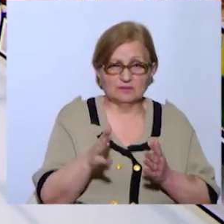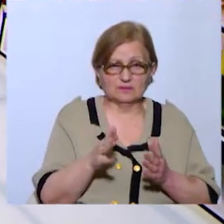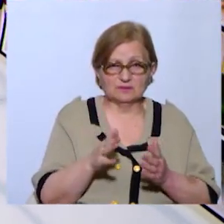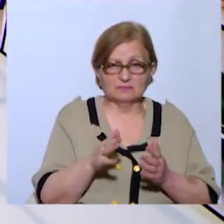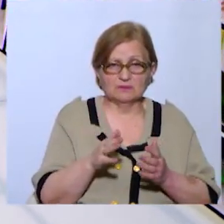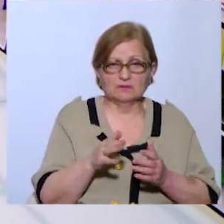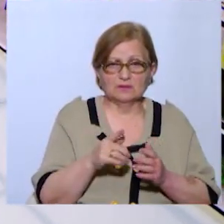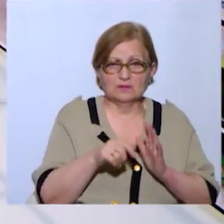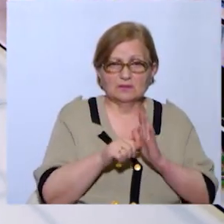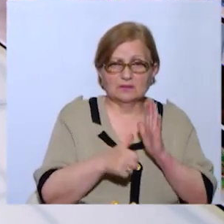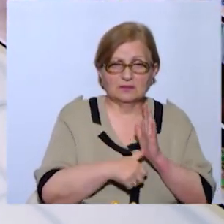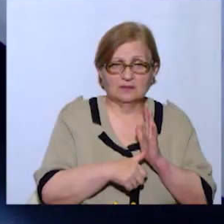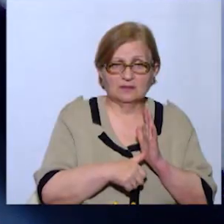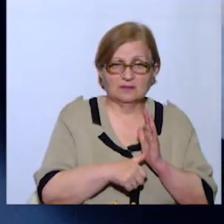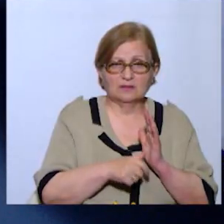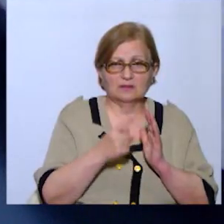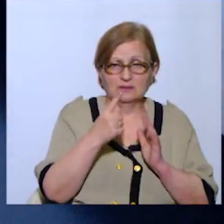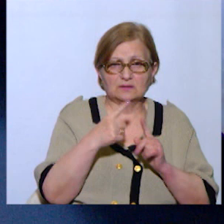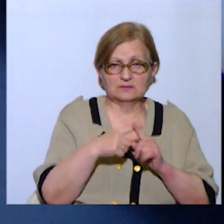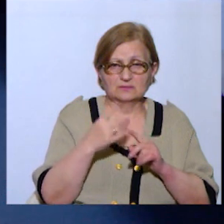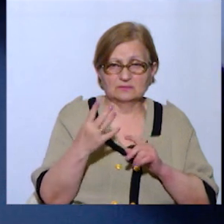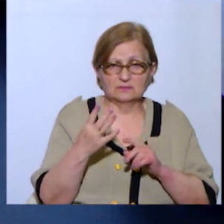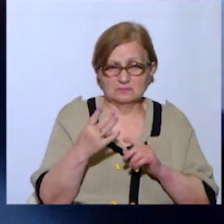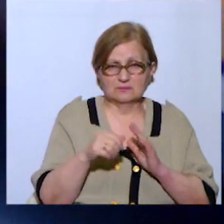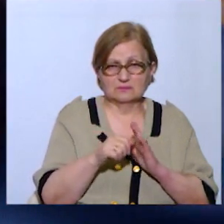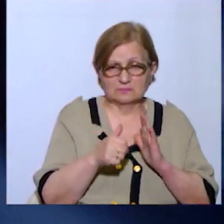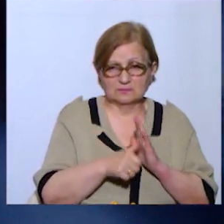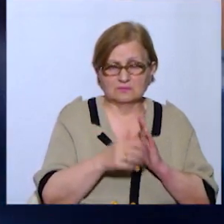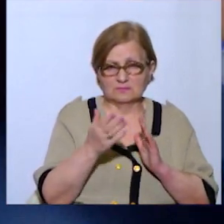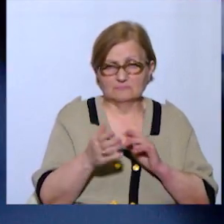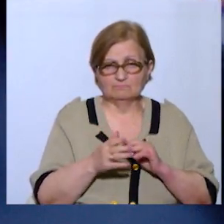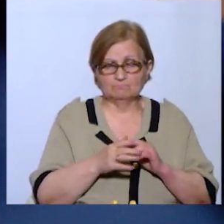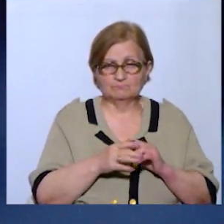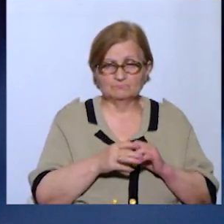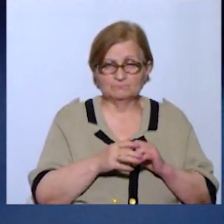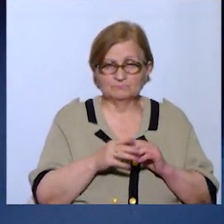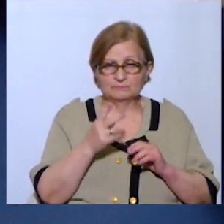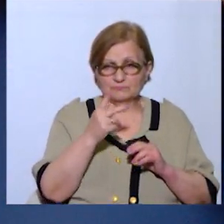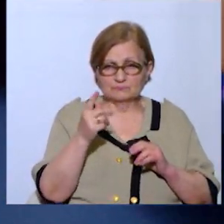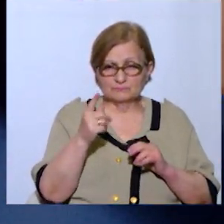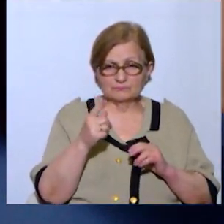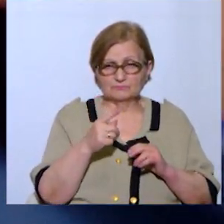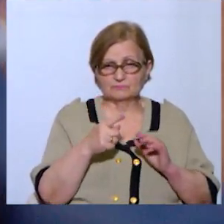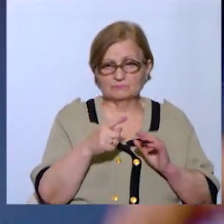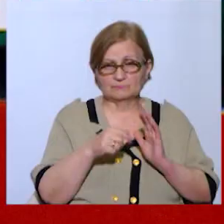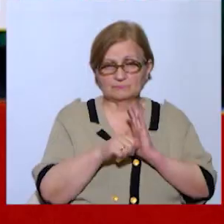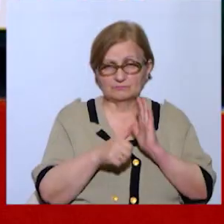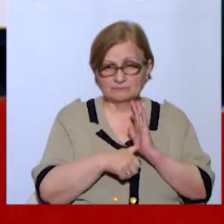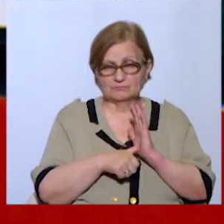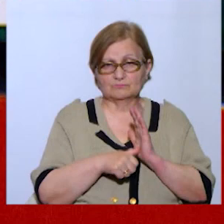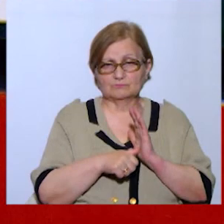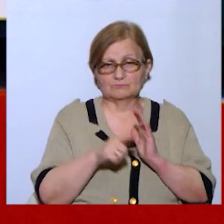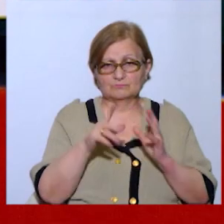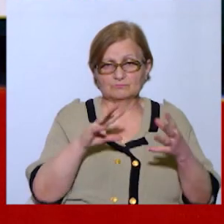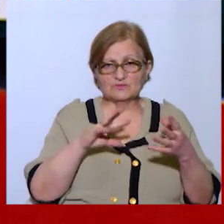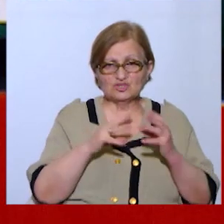ეს 16, 1 + 4 + 16, რაც არის 21/16, ხოლო